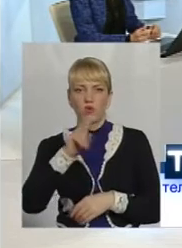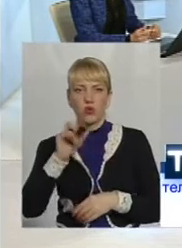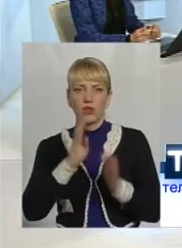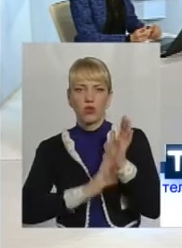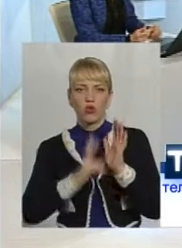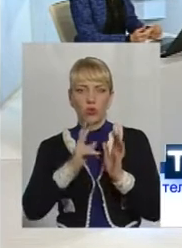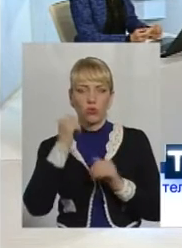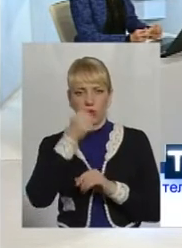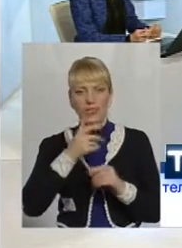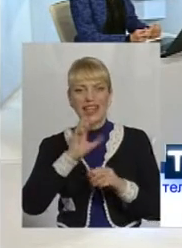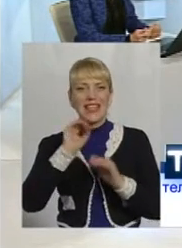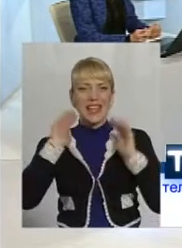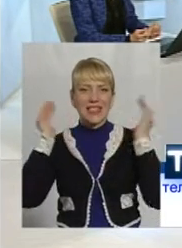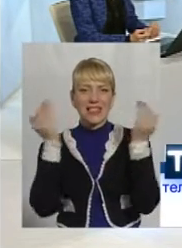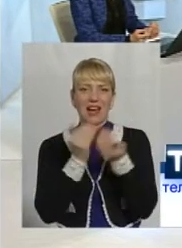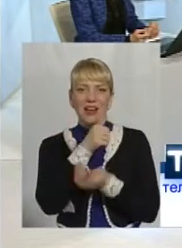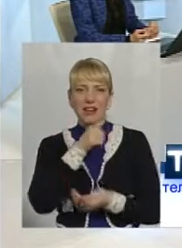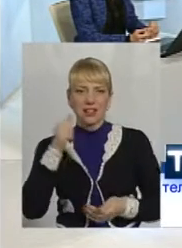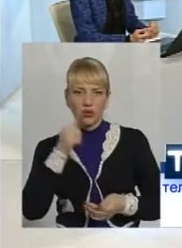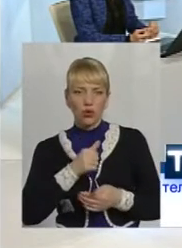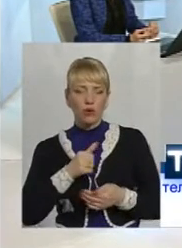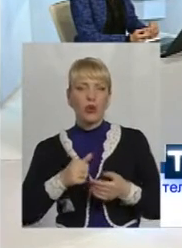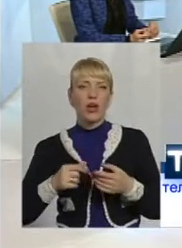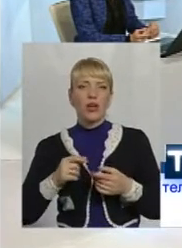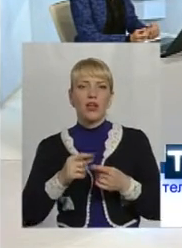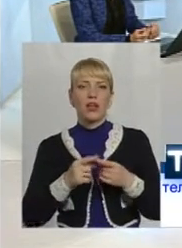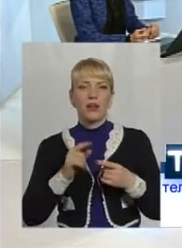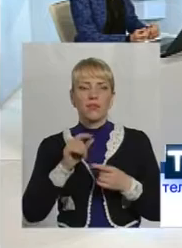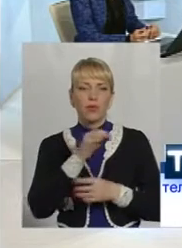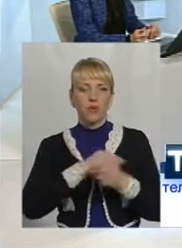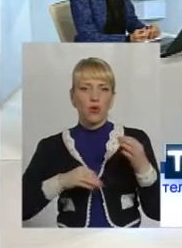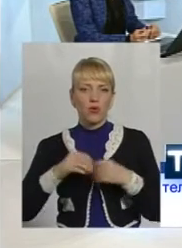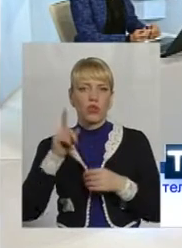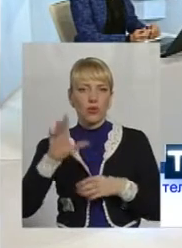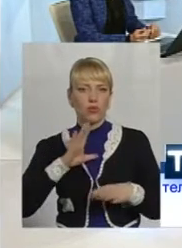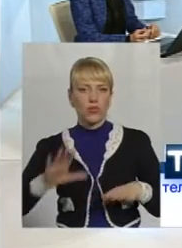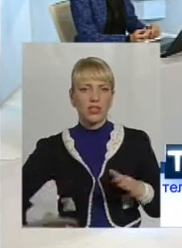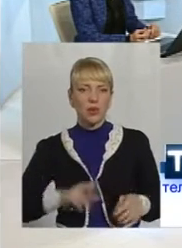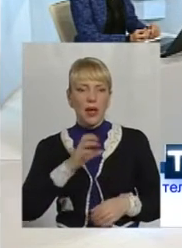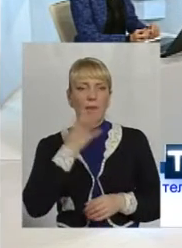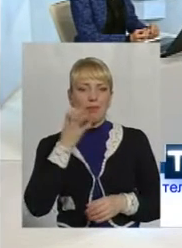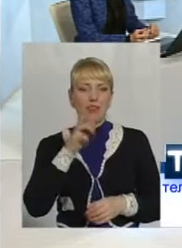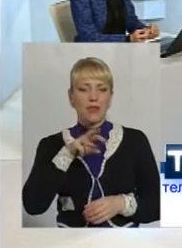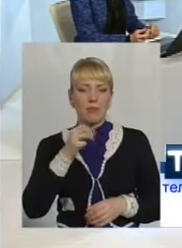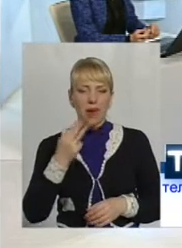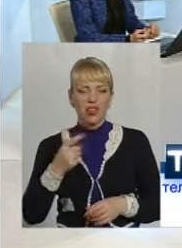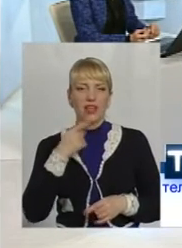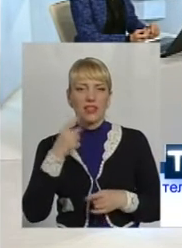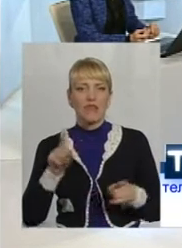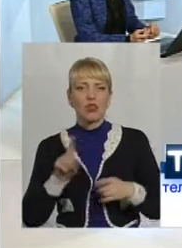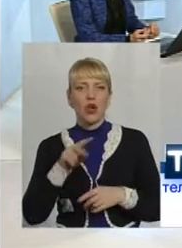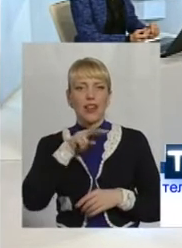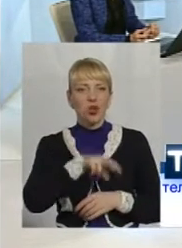закритому таємному Ради оборони. І тодішній головний конструктор Південмашу Конюхов, нині покійний, сказав: